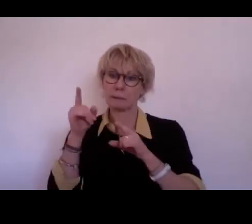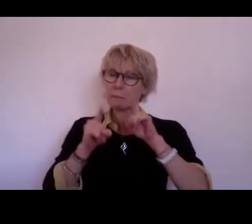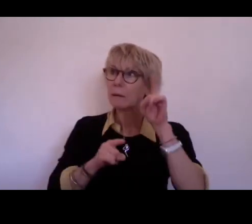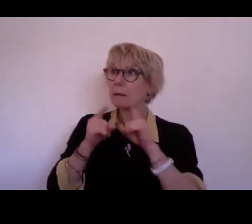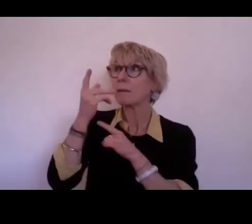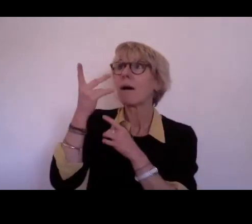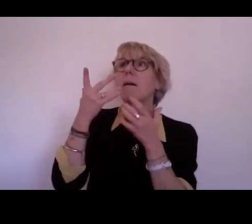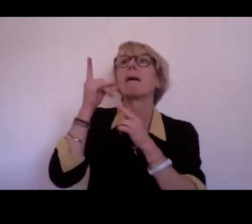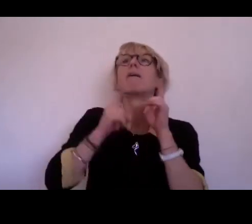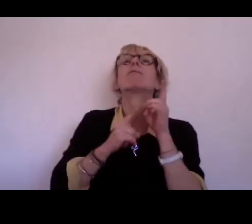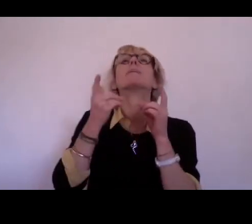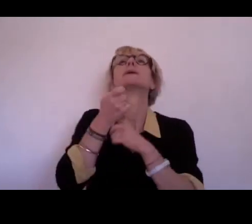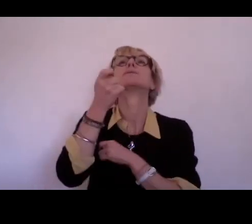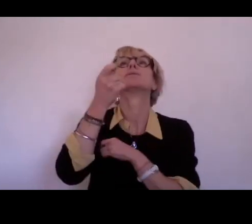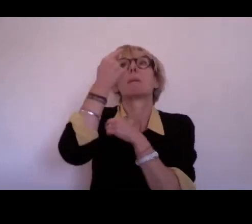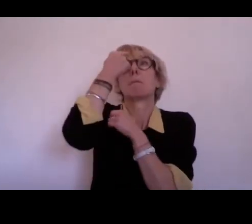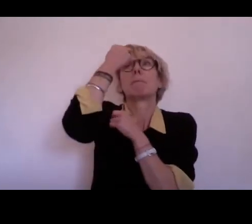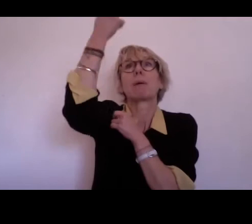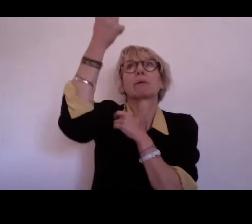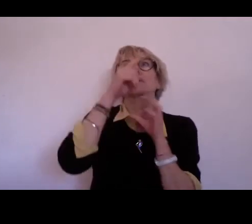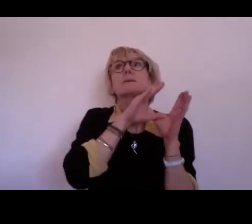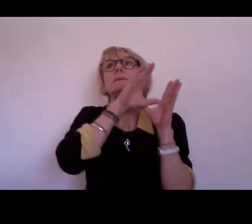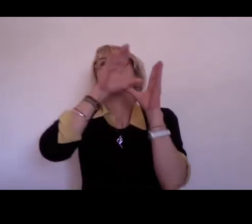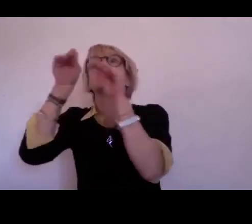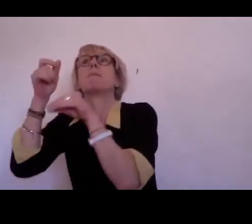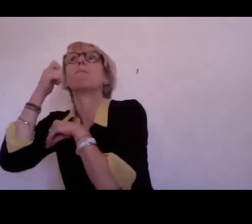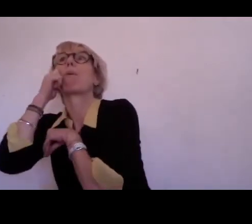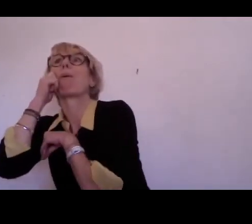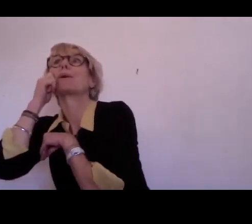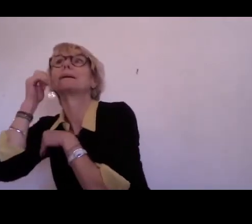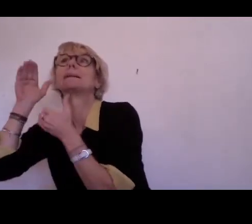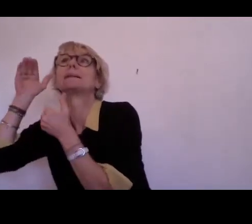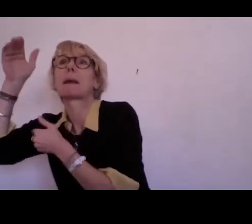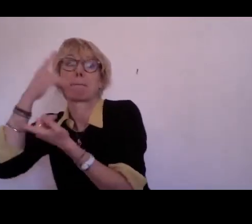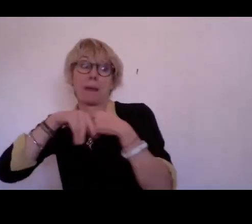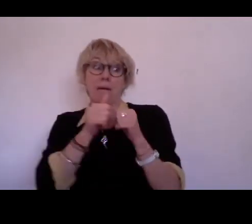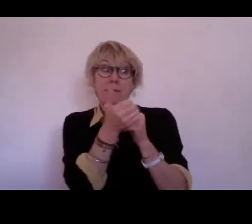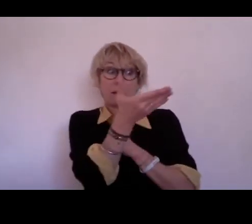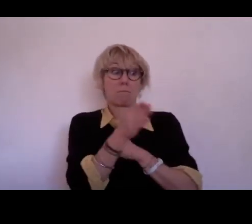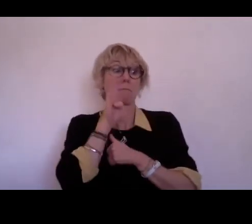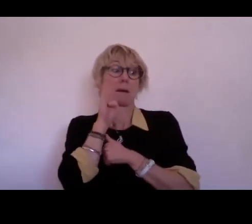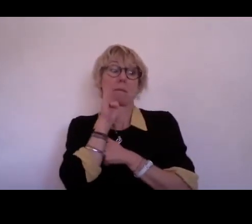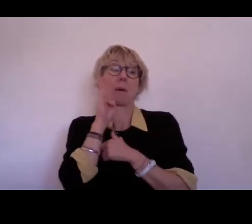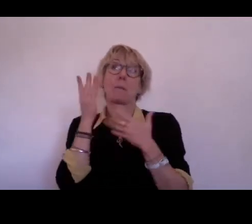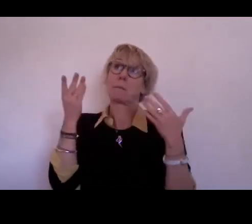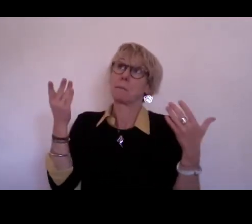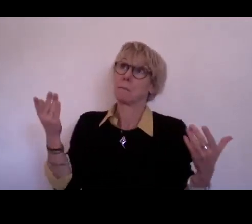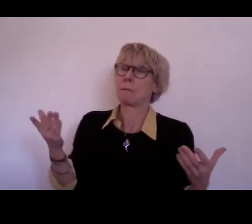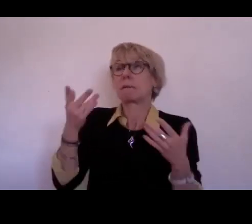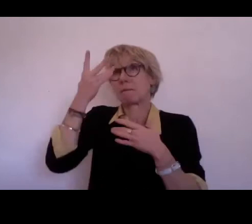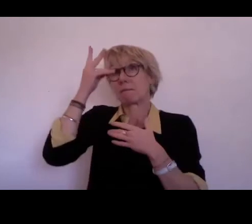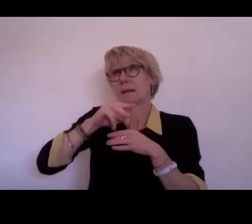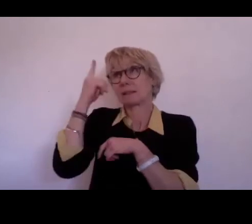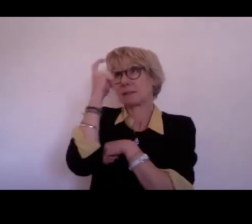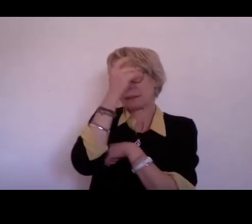en présentiel avec ma maman. C'est un peu plus compliqué, mais... On m'a fait sentir aussi que ce serait possible à un certain degré avec de